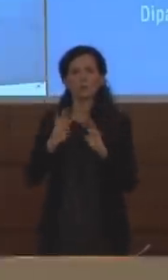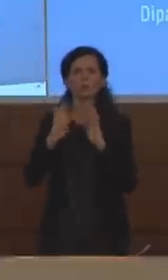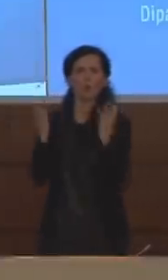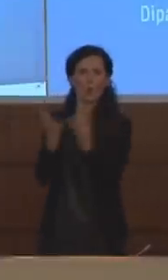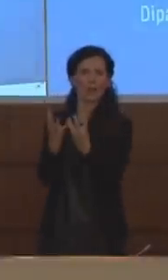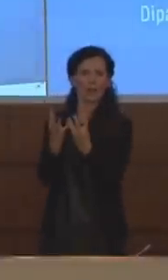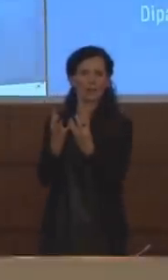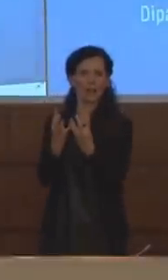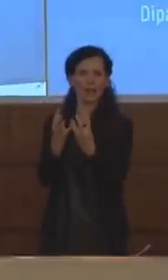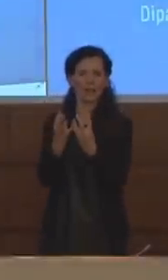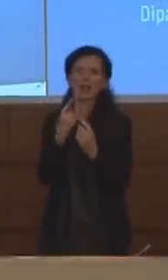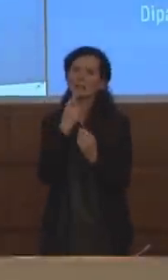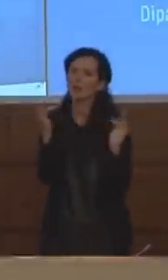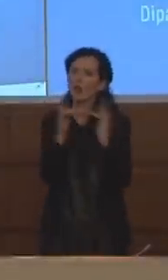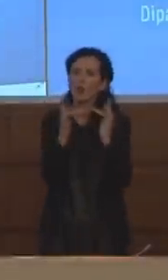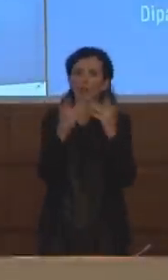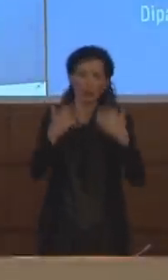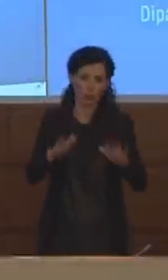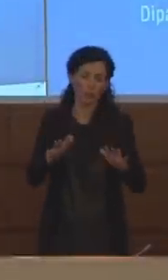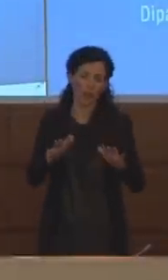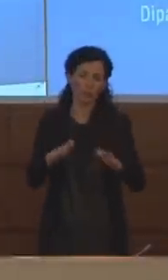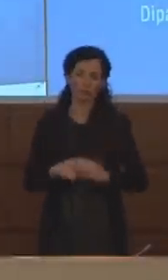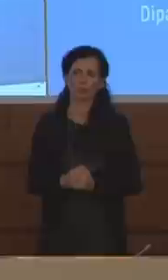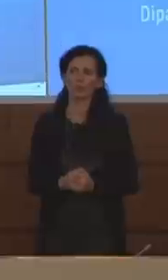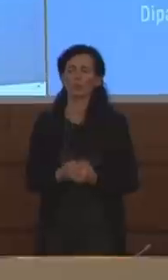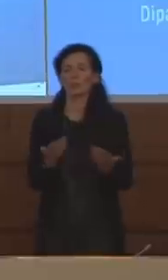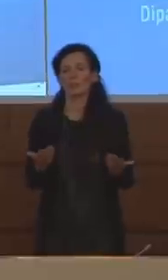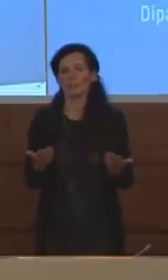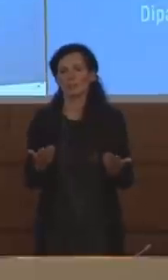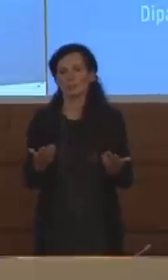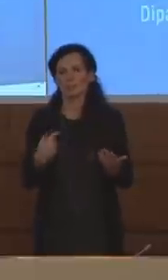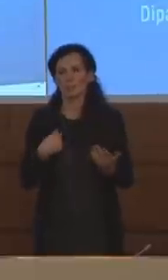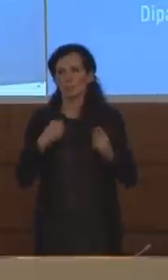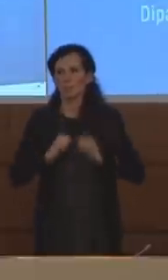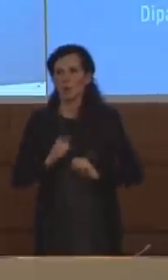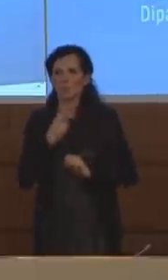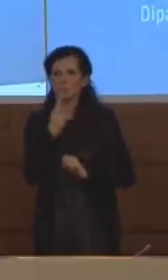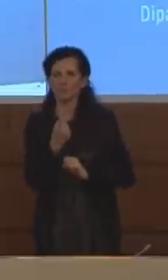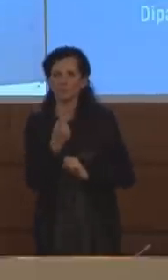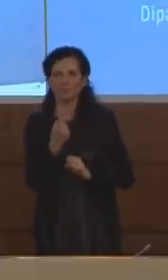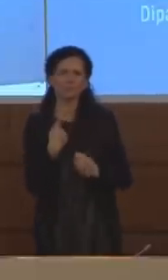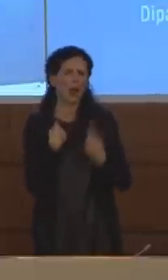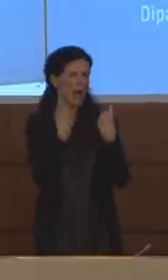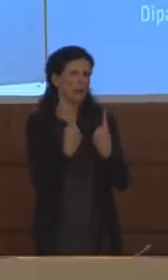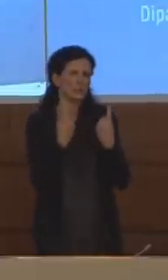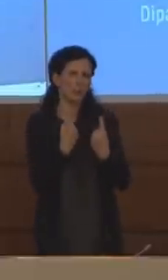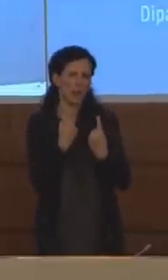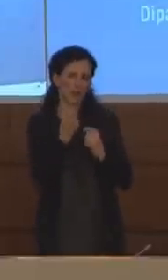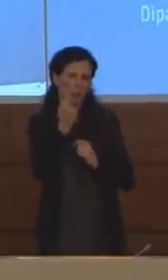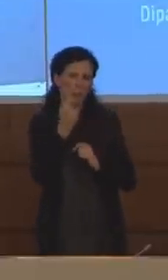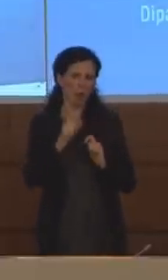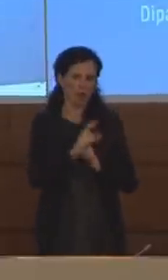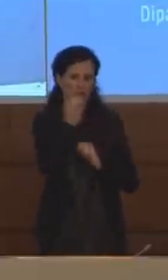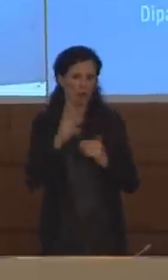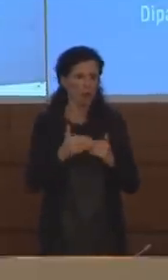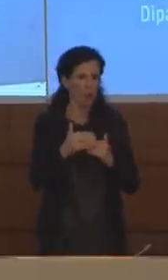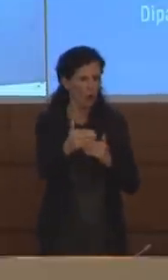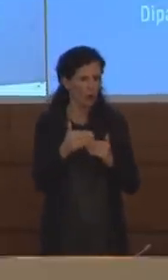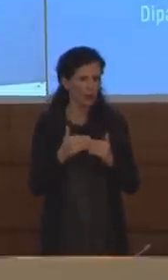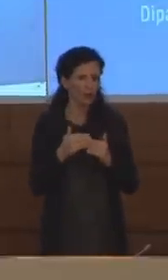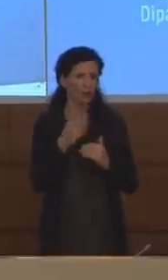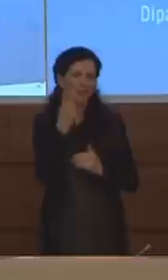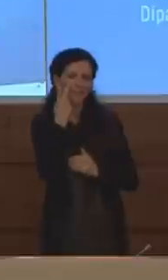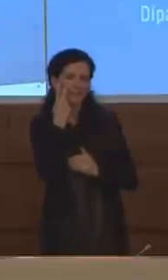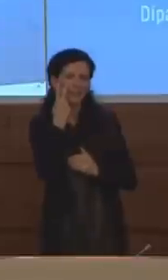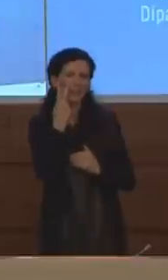stretti come abbiamo avuto modo di dire quindi io farei una valutazione in questo momento aspetterei qualche giorno per capire meglio come va